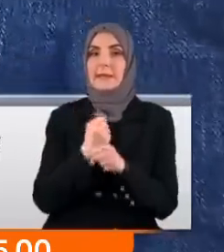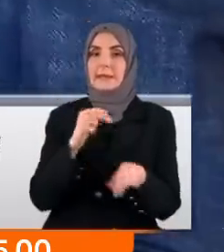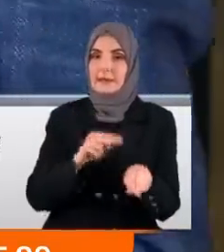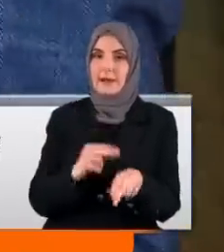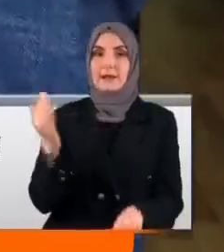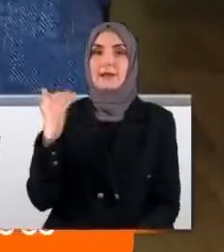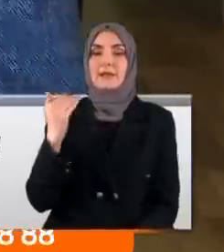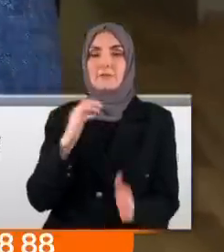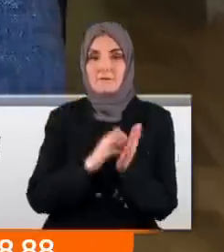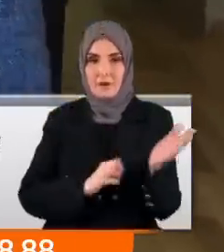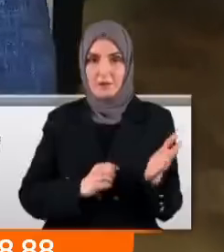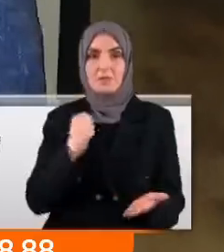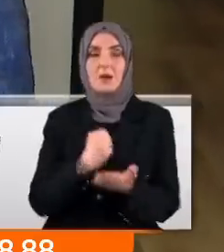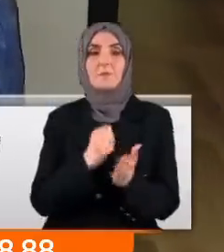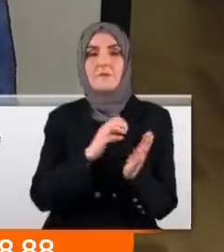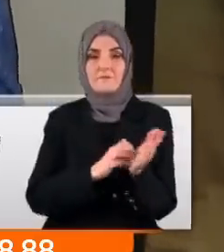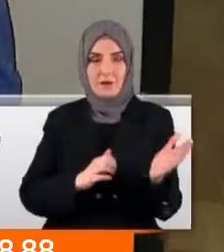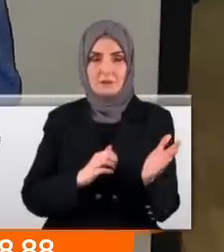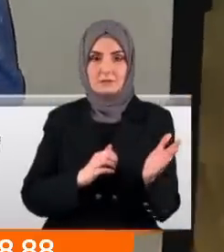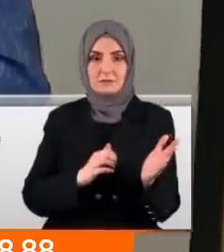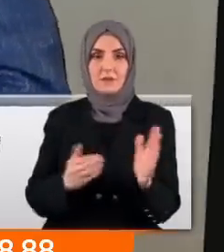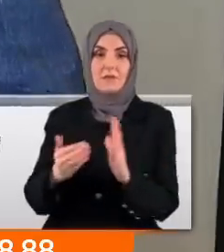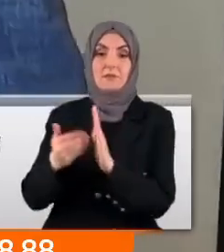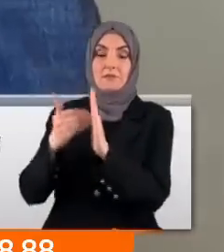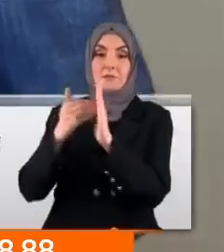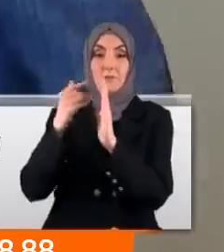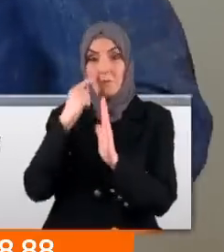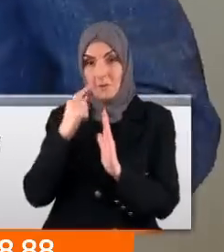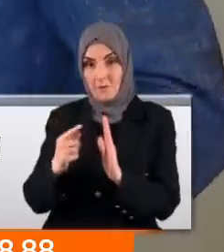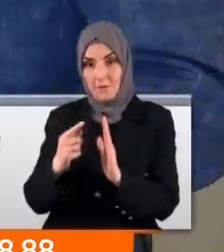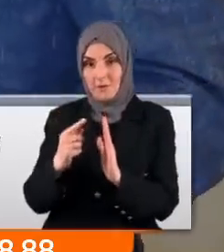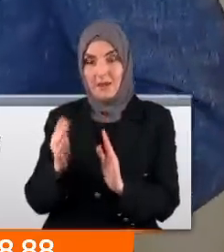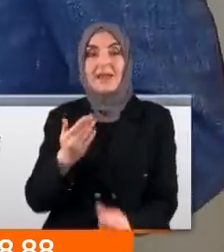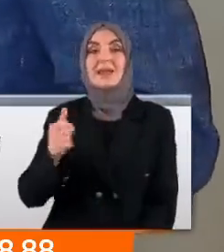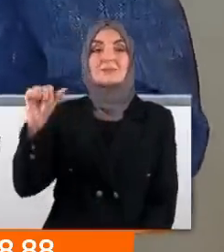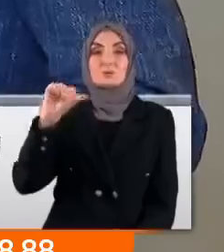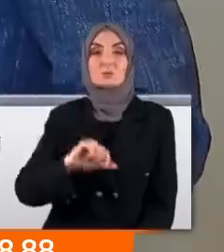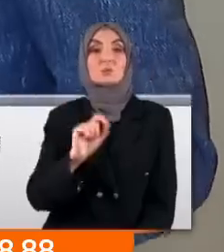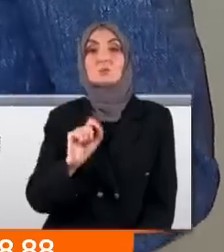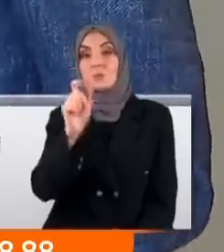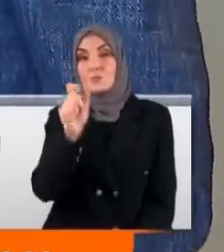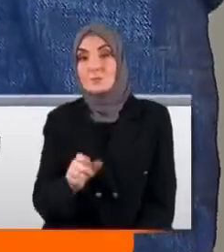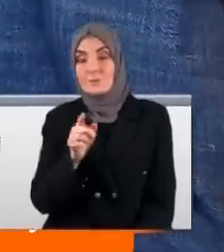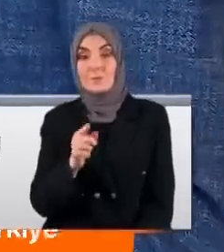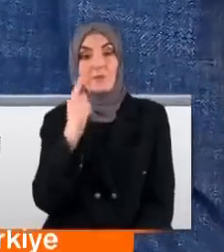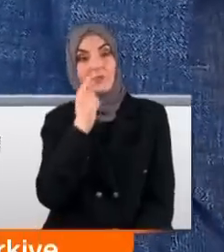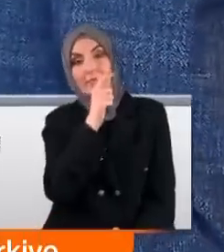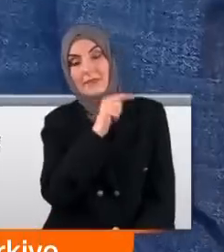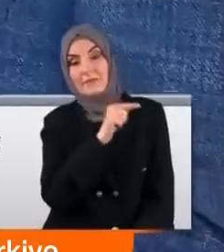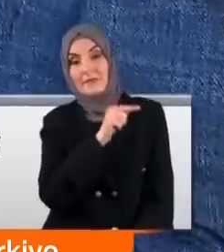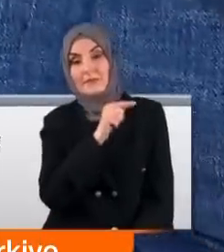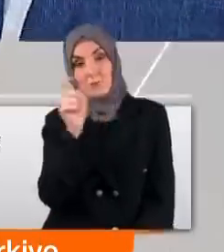vergisi vesaire ilave ettiğimizde ise esasında bu en düşük memurun devlete maliyeti